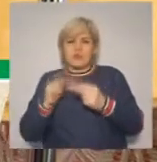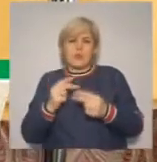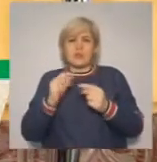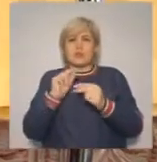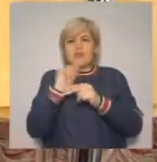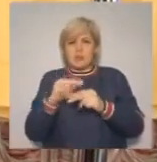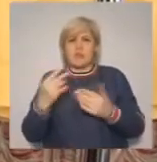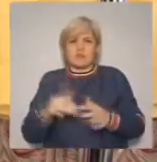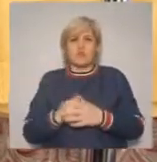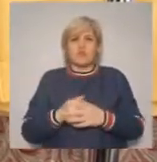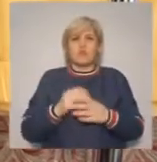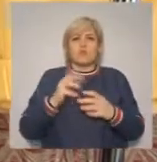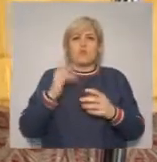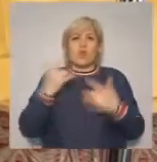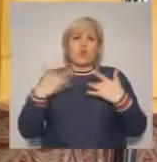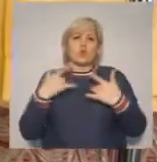серии «Мал».